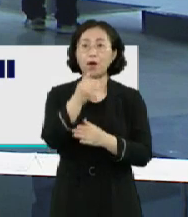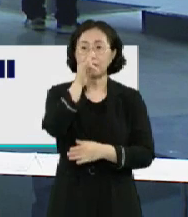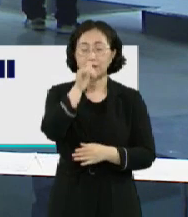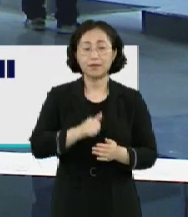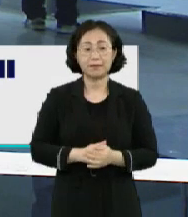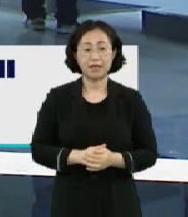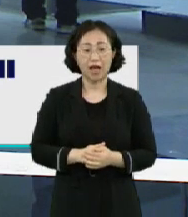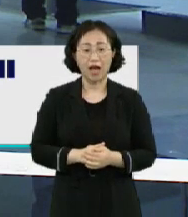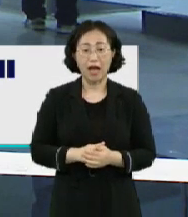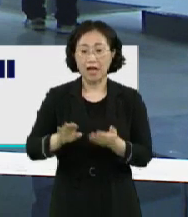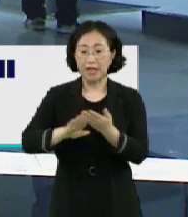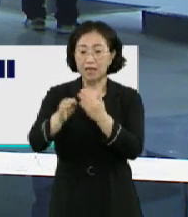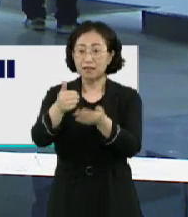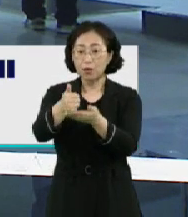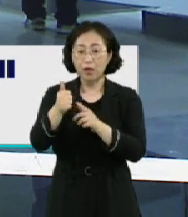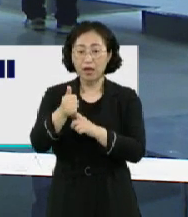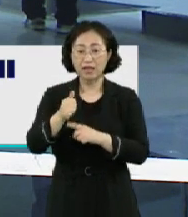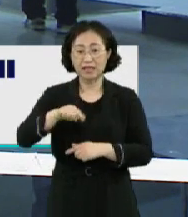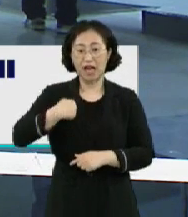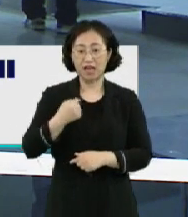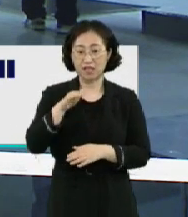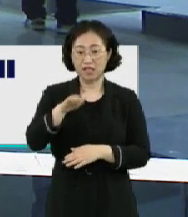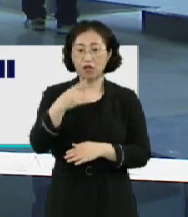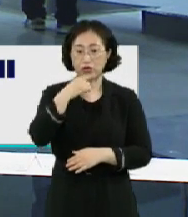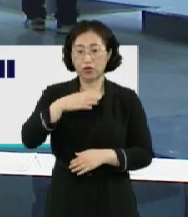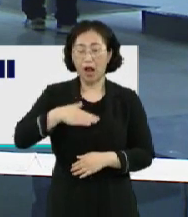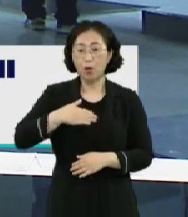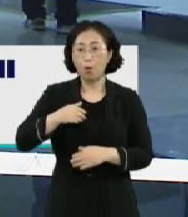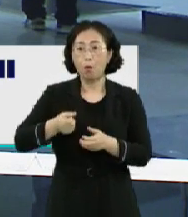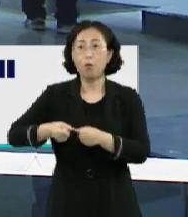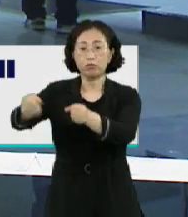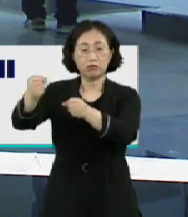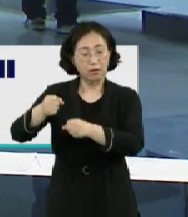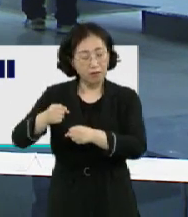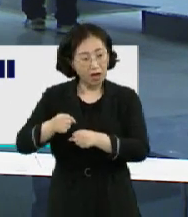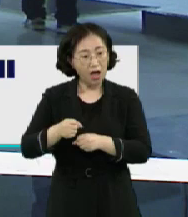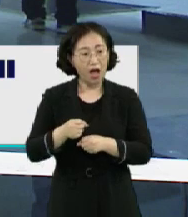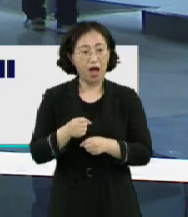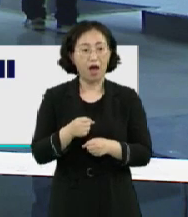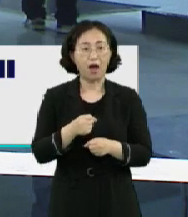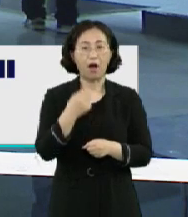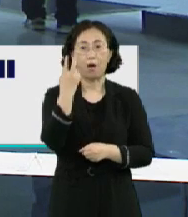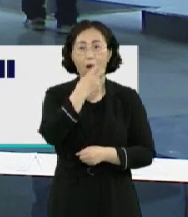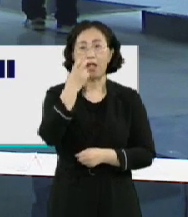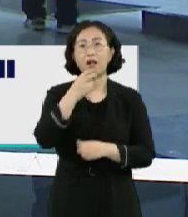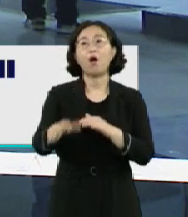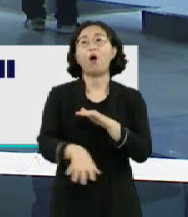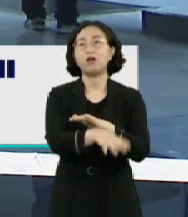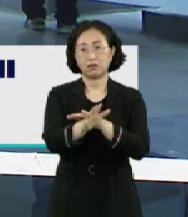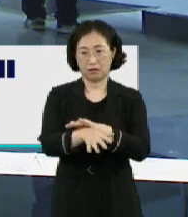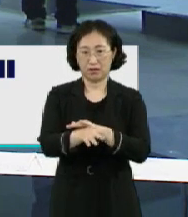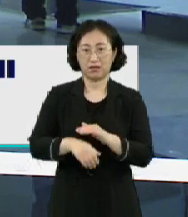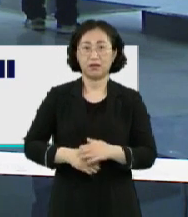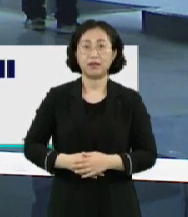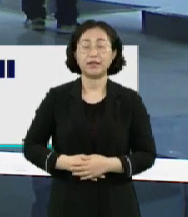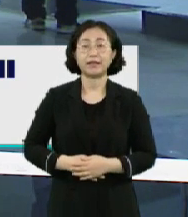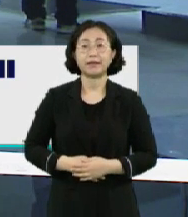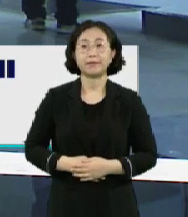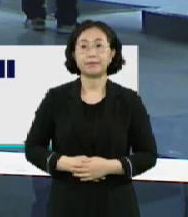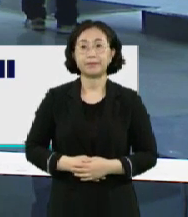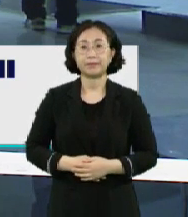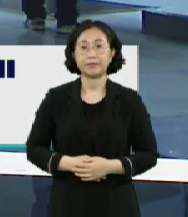고객이 내 차인 줄 알고 몰고 갔다는데 정비업소의 허술한 출고 관리가 도마 위에 올랐습니다. 조혜영 기자의 단독